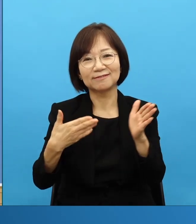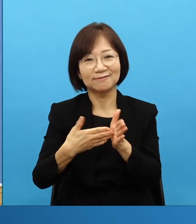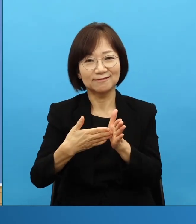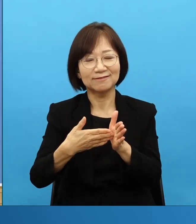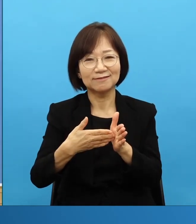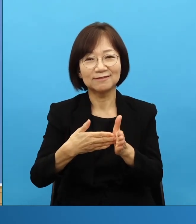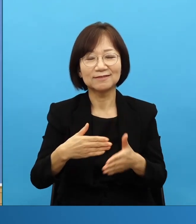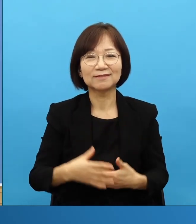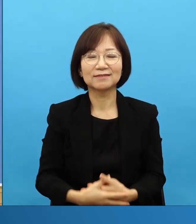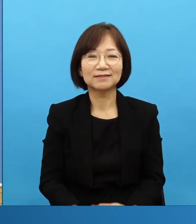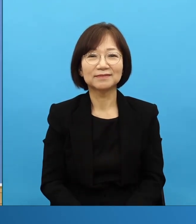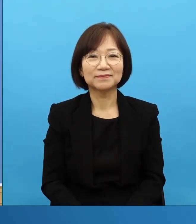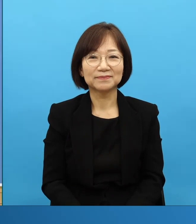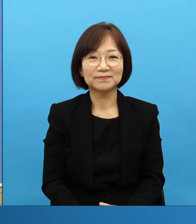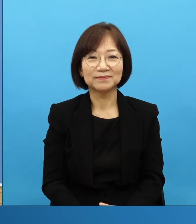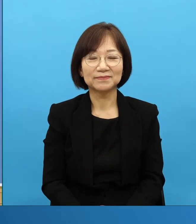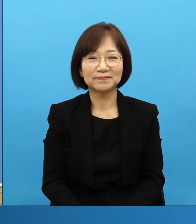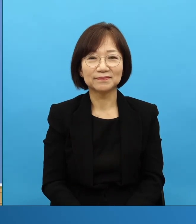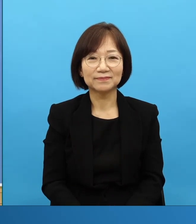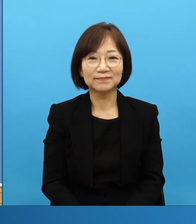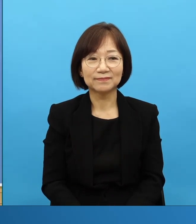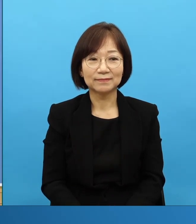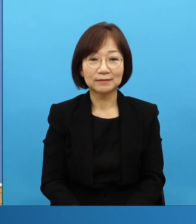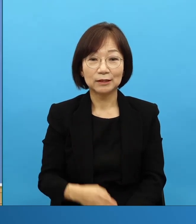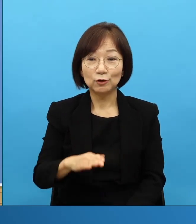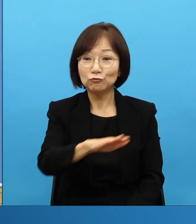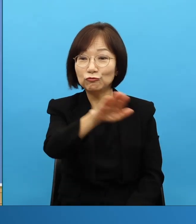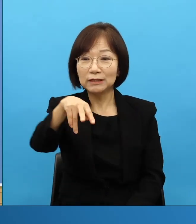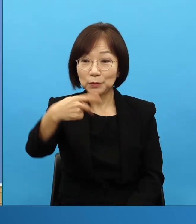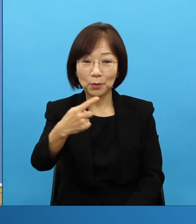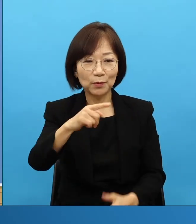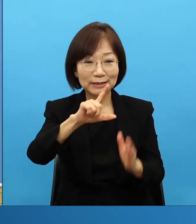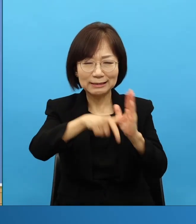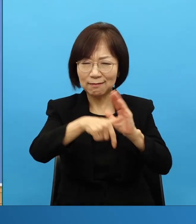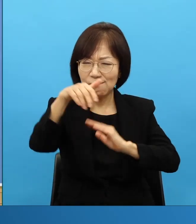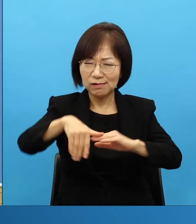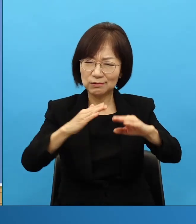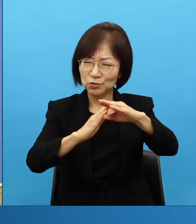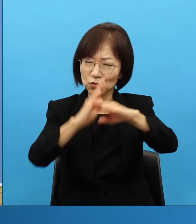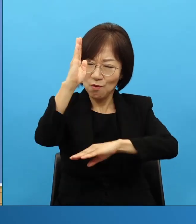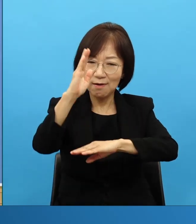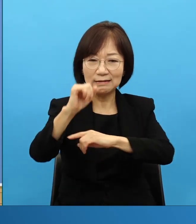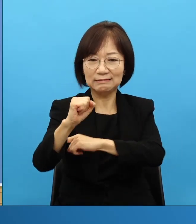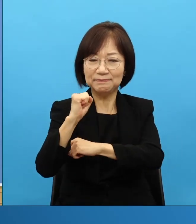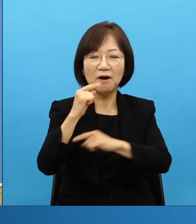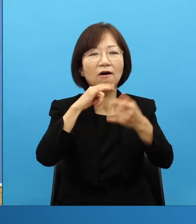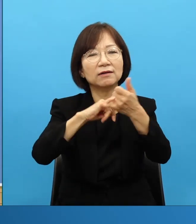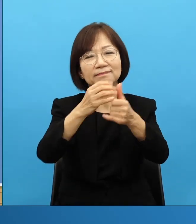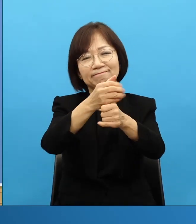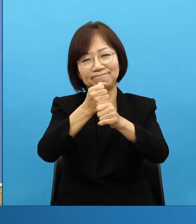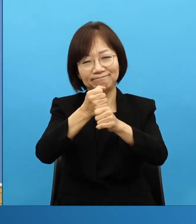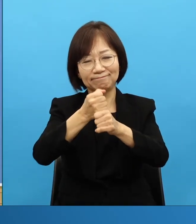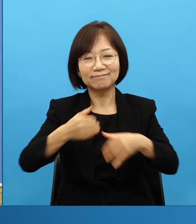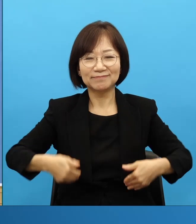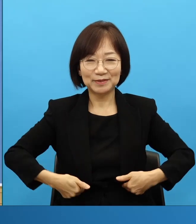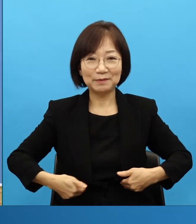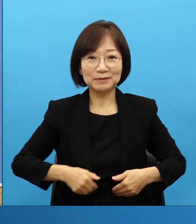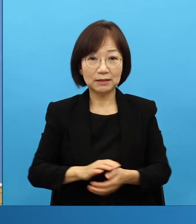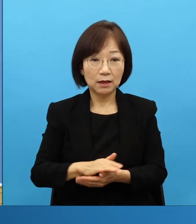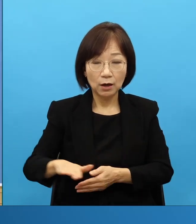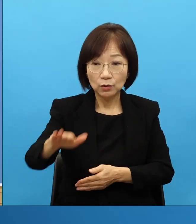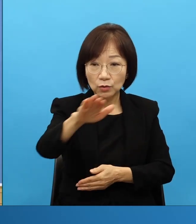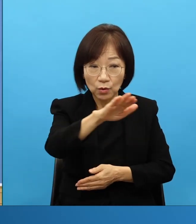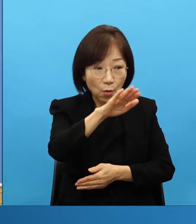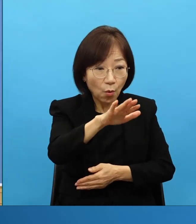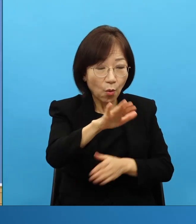works, time and space. 그 언약을 여러분이 붙잡으셔야 됩니다. And this is the 지금 covenant. 여기 기도하고 정말 언약 잡고 기도하여 놓는 성안에